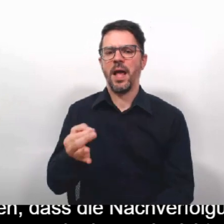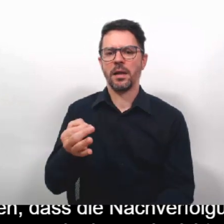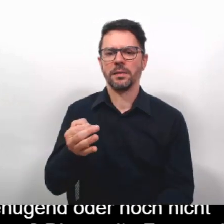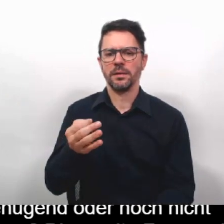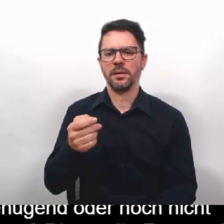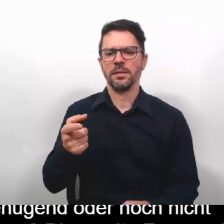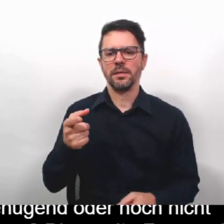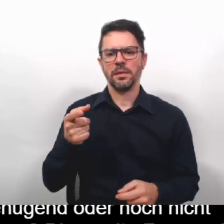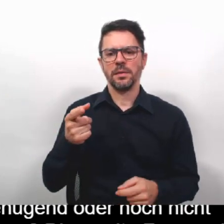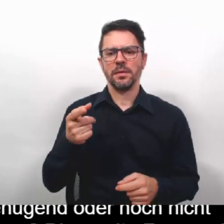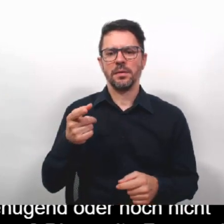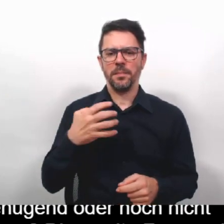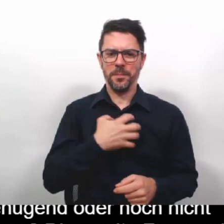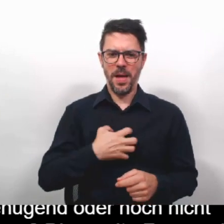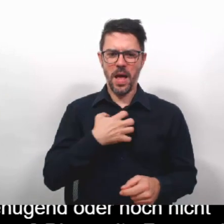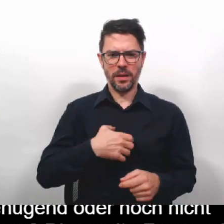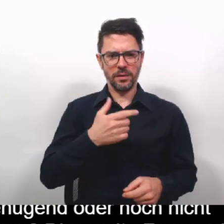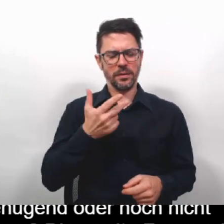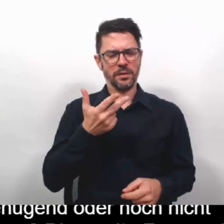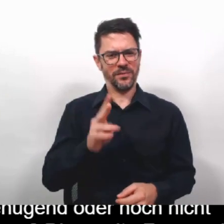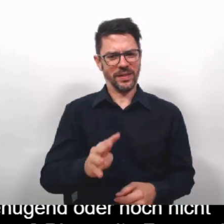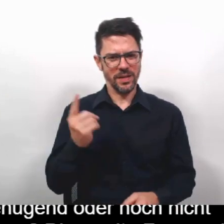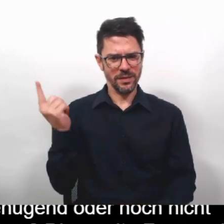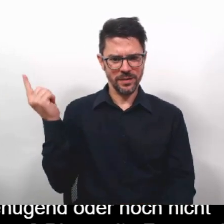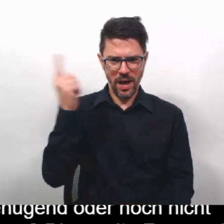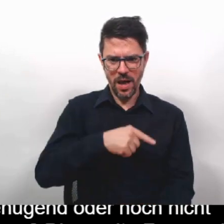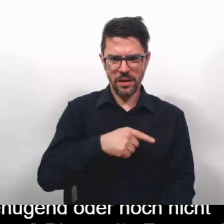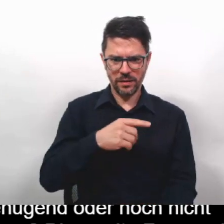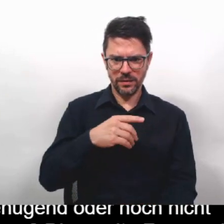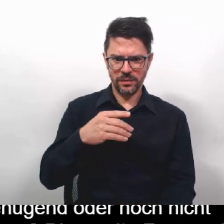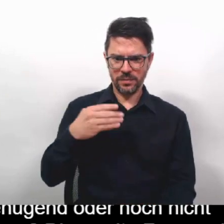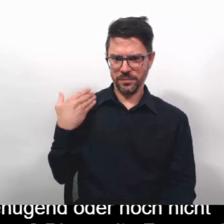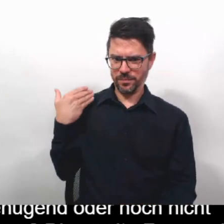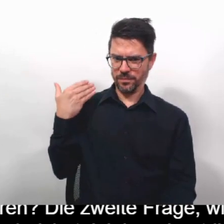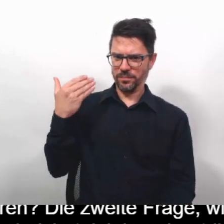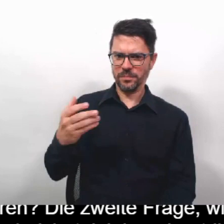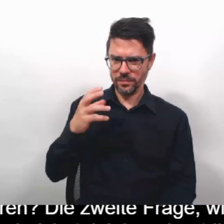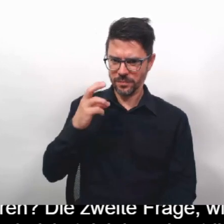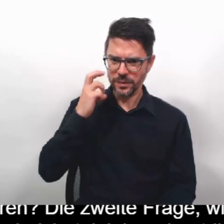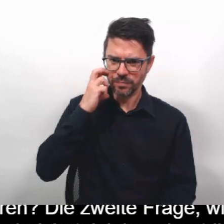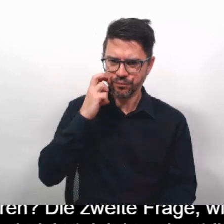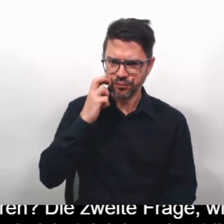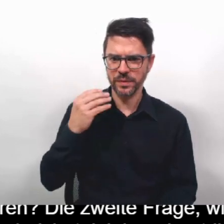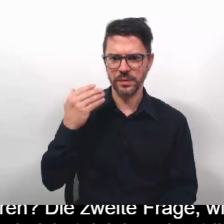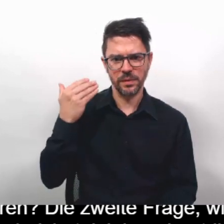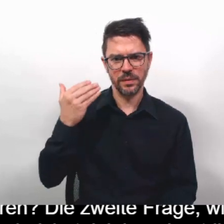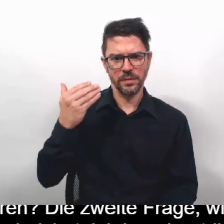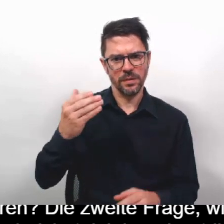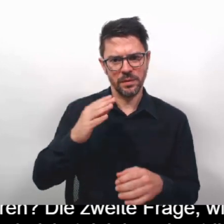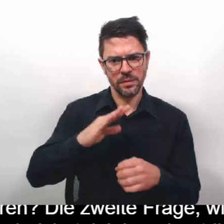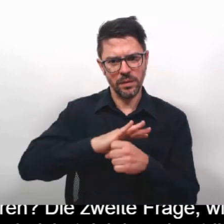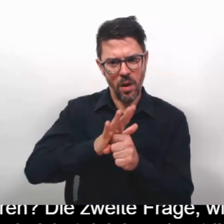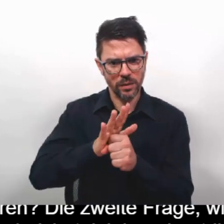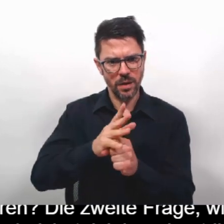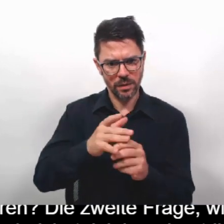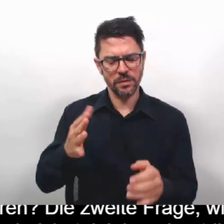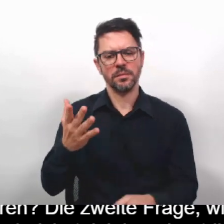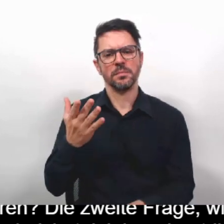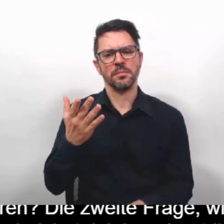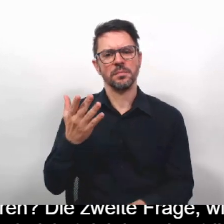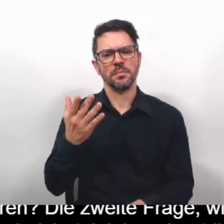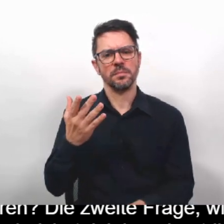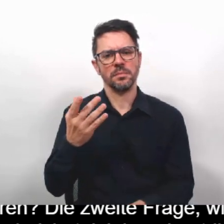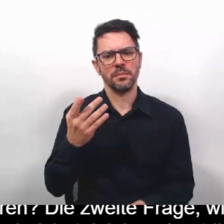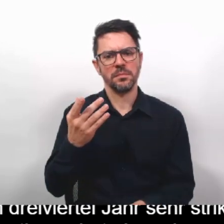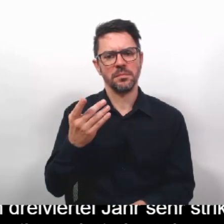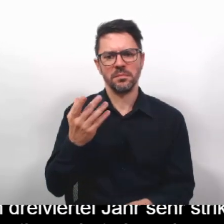es jetzt eigentlich hier? Wird die Ministerin noch eingeladen in die Kabinettssitzungen? Wird sie zugeschaltet? Muss sie in München bleiben und darf nicht mehr nach